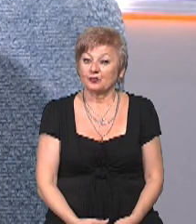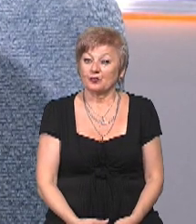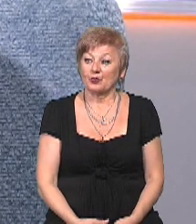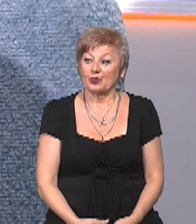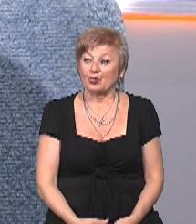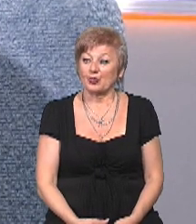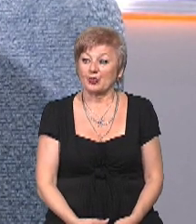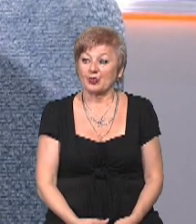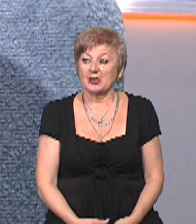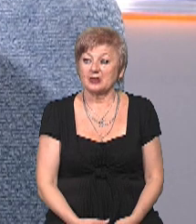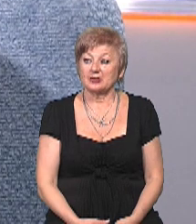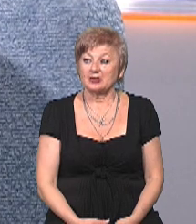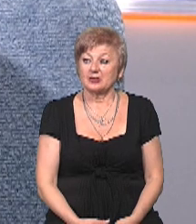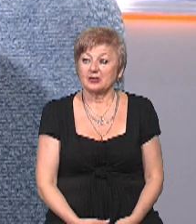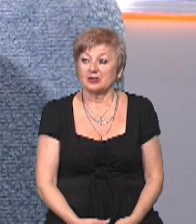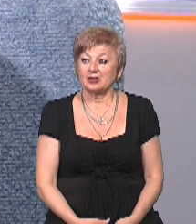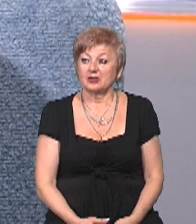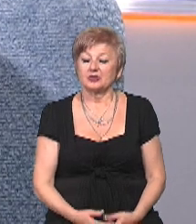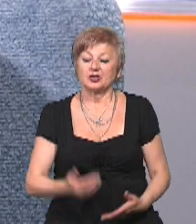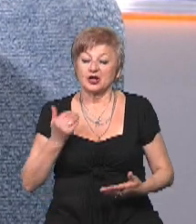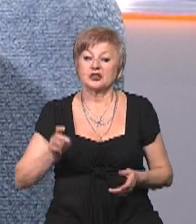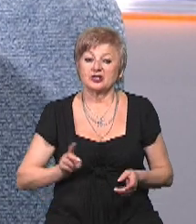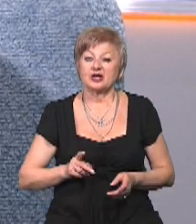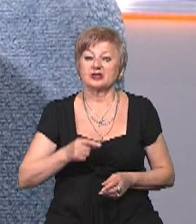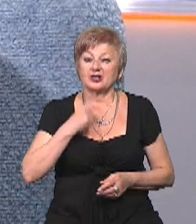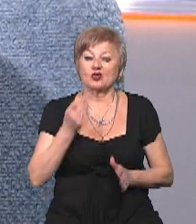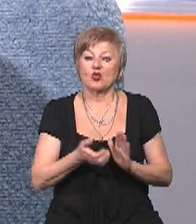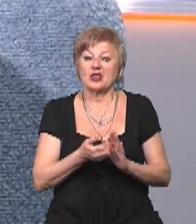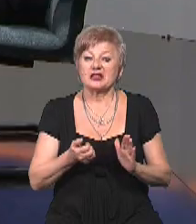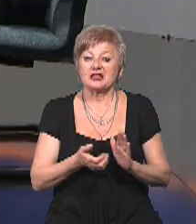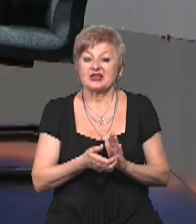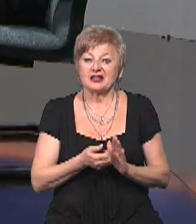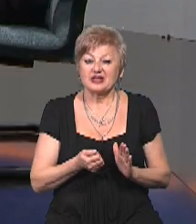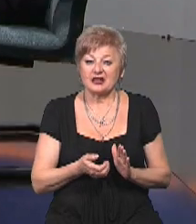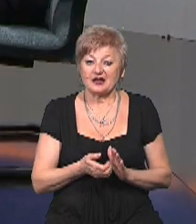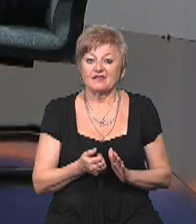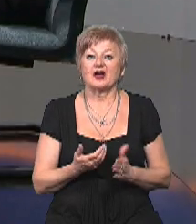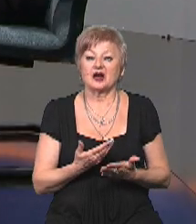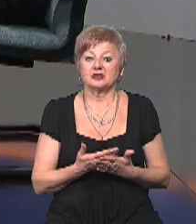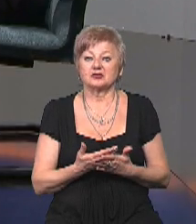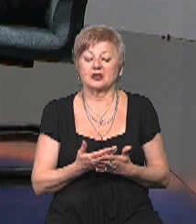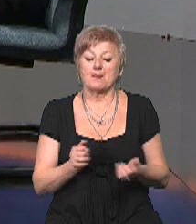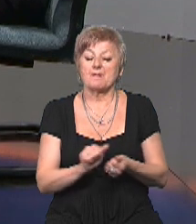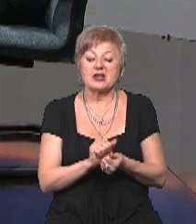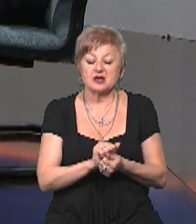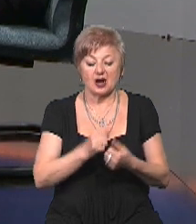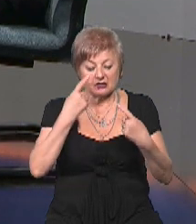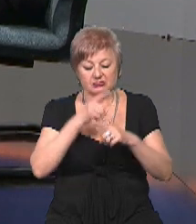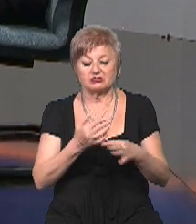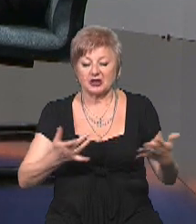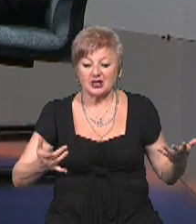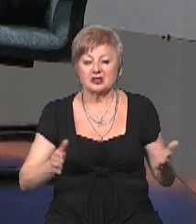Пані Олено, пані директорка сказала, що бракує централізованих дидактичних матеріалів. А це, я так